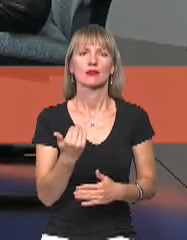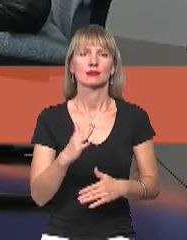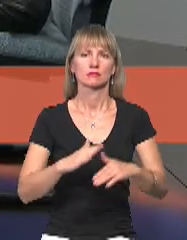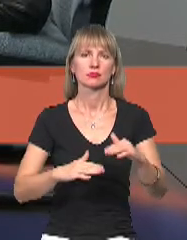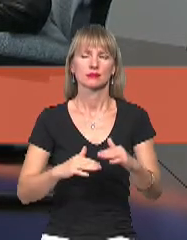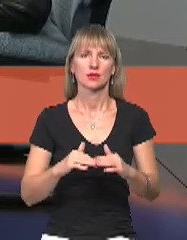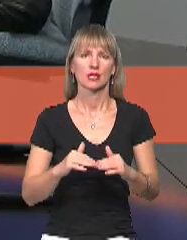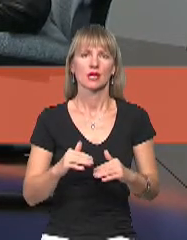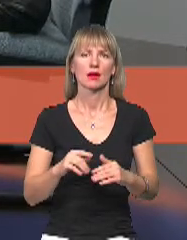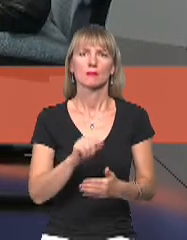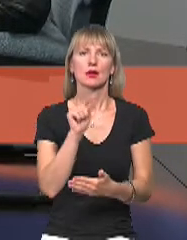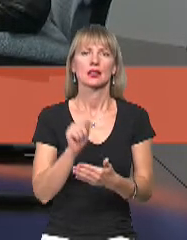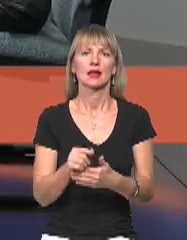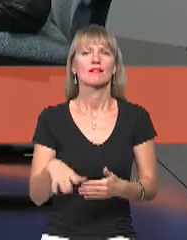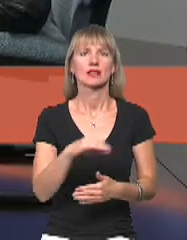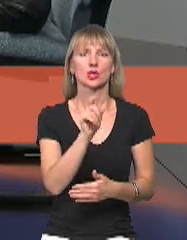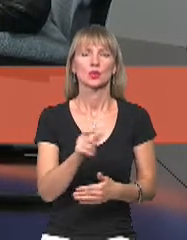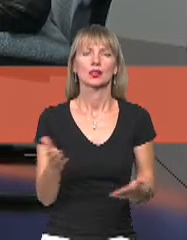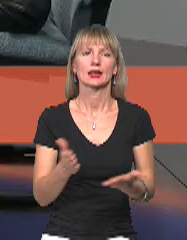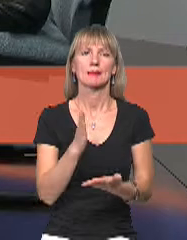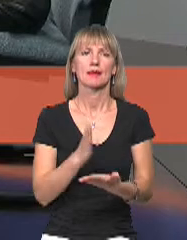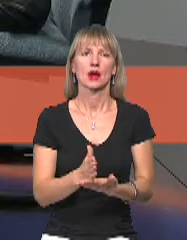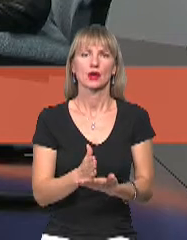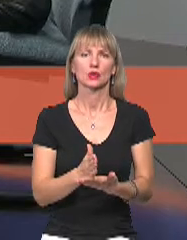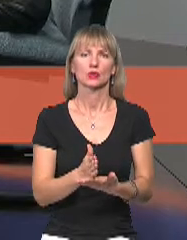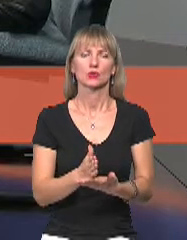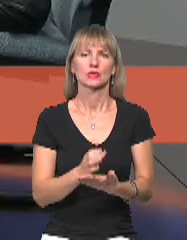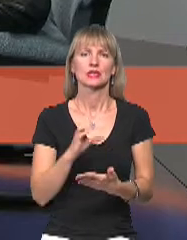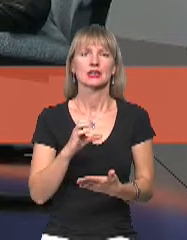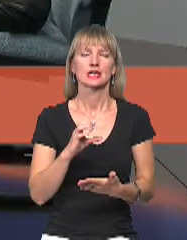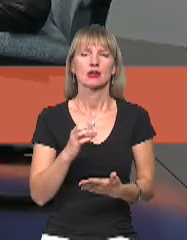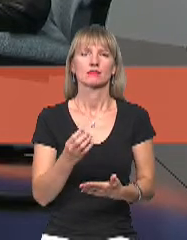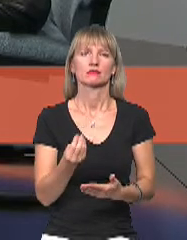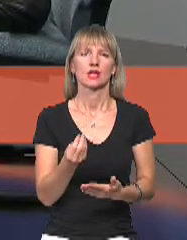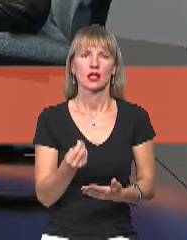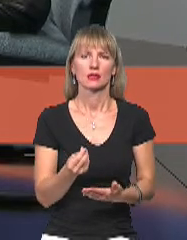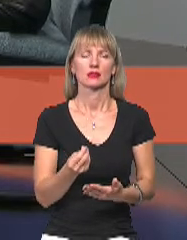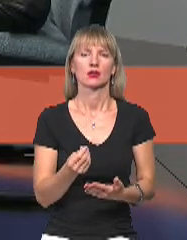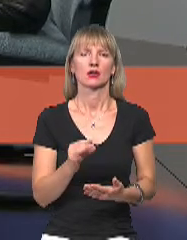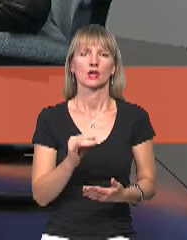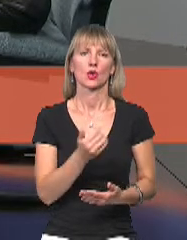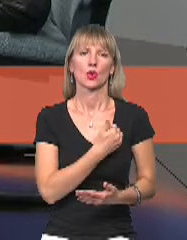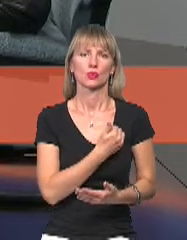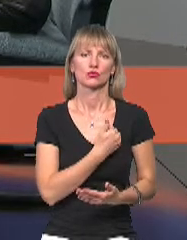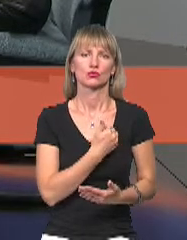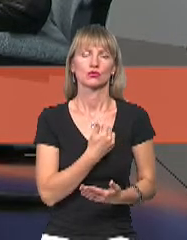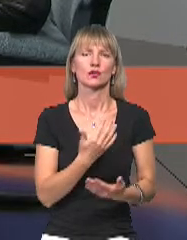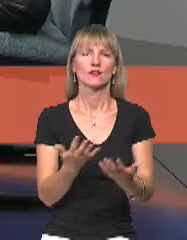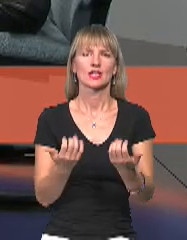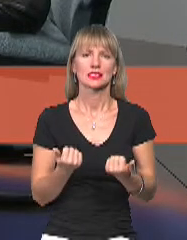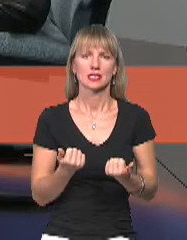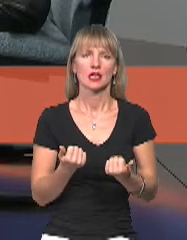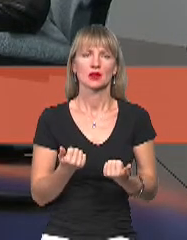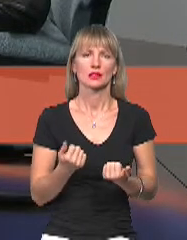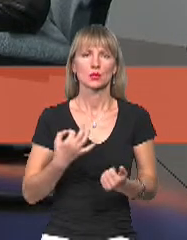фахівчині, запитання. Чи всі люди, які мають певні статки, там, матеріальне забезпечення і хочуть взяти під опіку